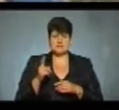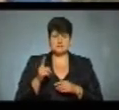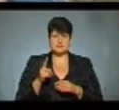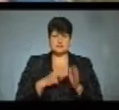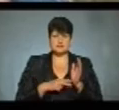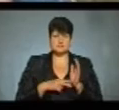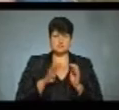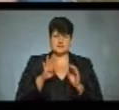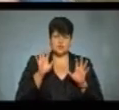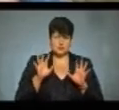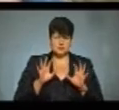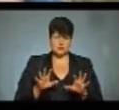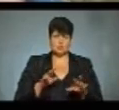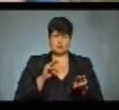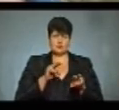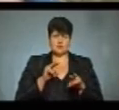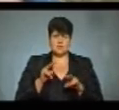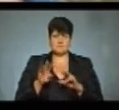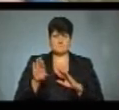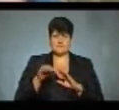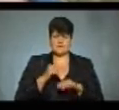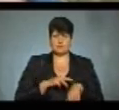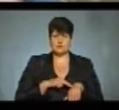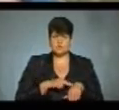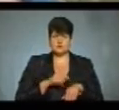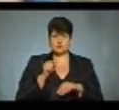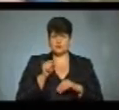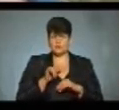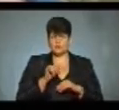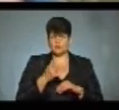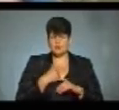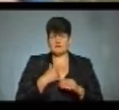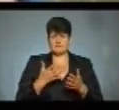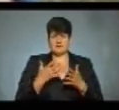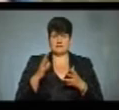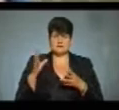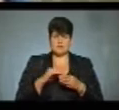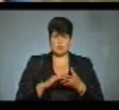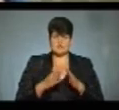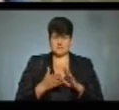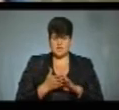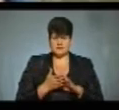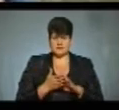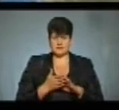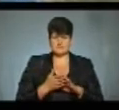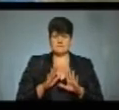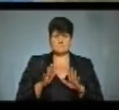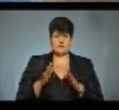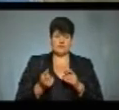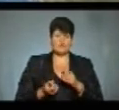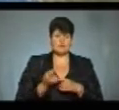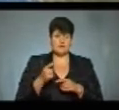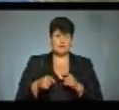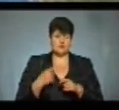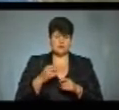74 відповідного закону, тому спостерігач викликав поліцію для того, щоб вона вже з'ясувала всі обставини та у випадку виявлення